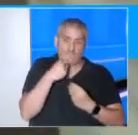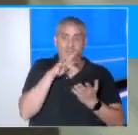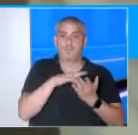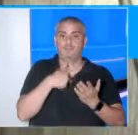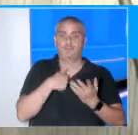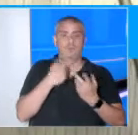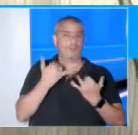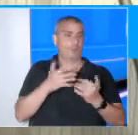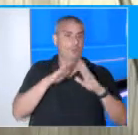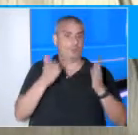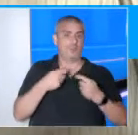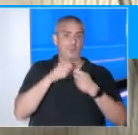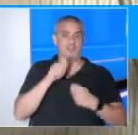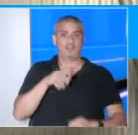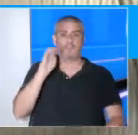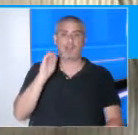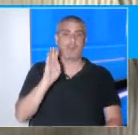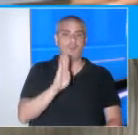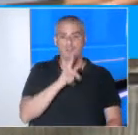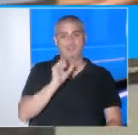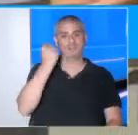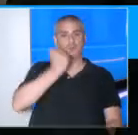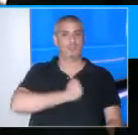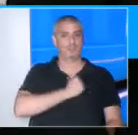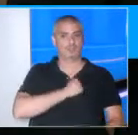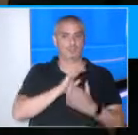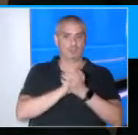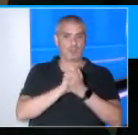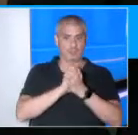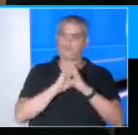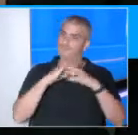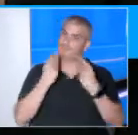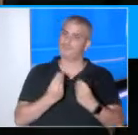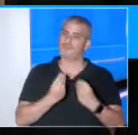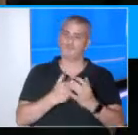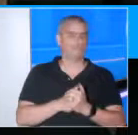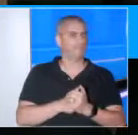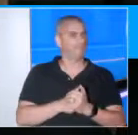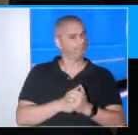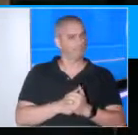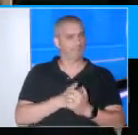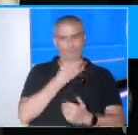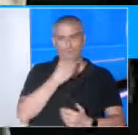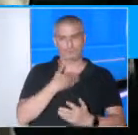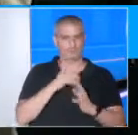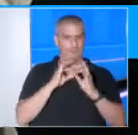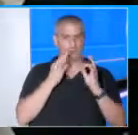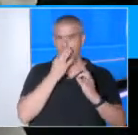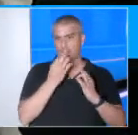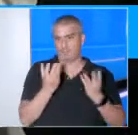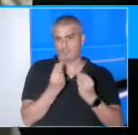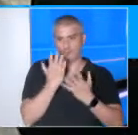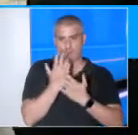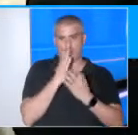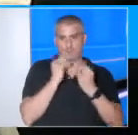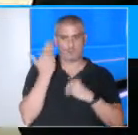איתנו כאן באולפן, חברת הכנסת מיכל וולדיגר, הציונות הדתית, שלום לך. ערב טוב. טוב, ברשותך אני אפתח איתך במשהו שדיברנו